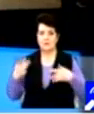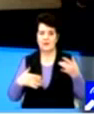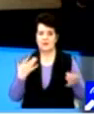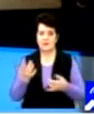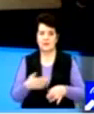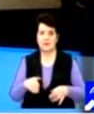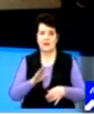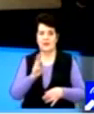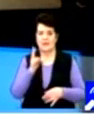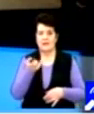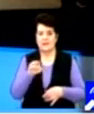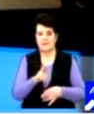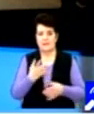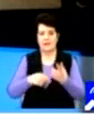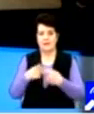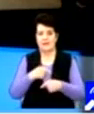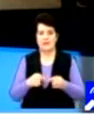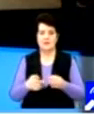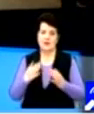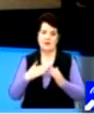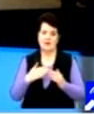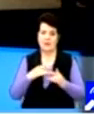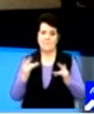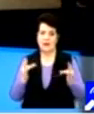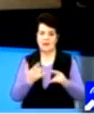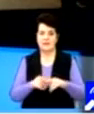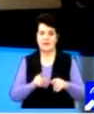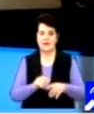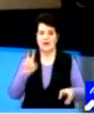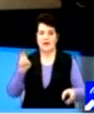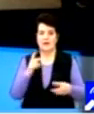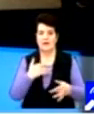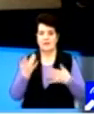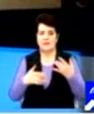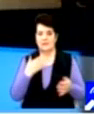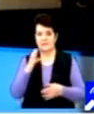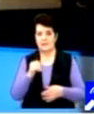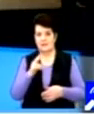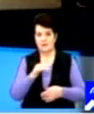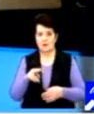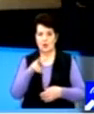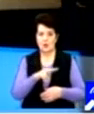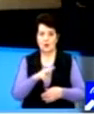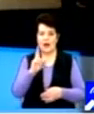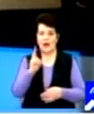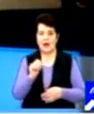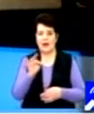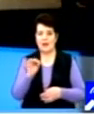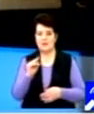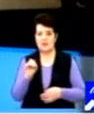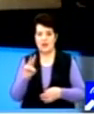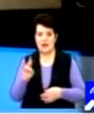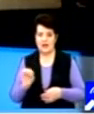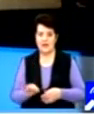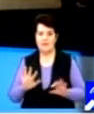spectacolul Neața treci înapoi în pat. Premiera s-a jucat aseară cu sala plină la Teatrul Satiricus Ion Luca Caragiale. Evenimentul